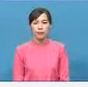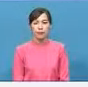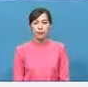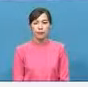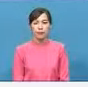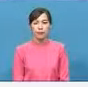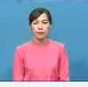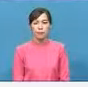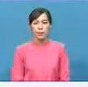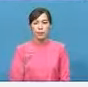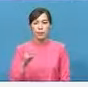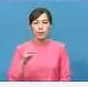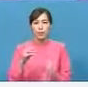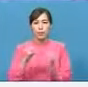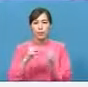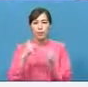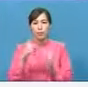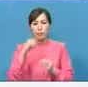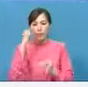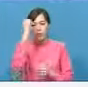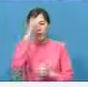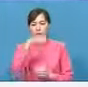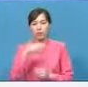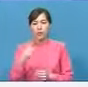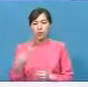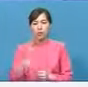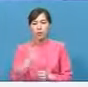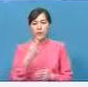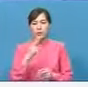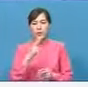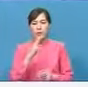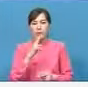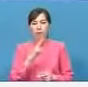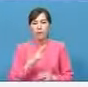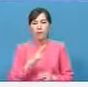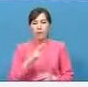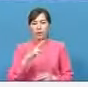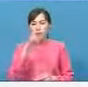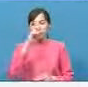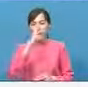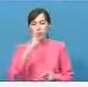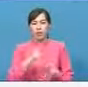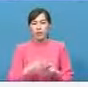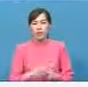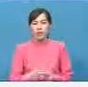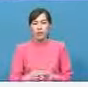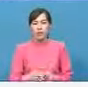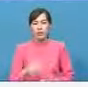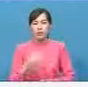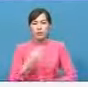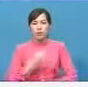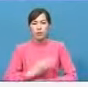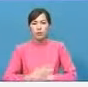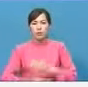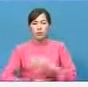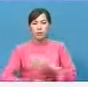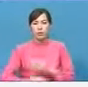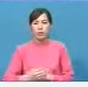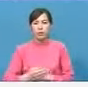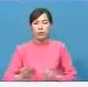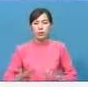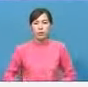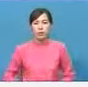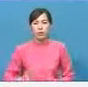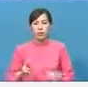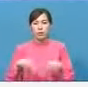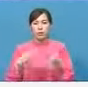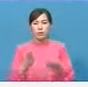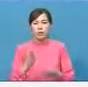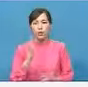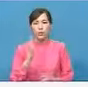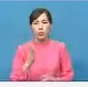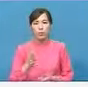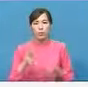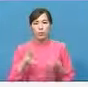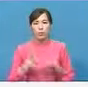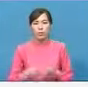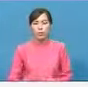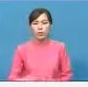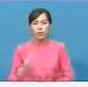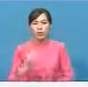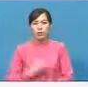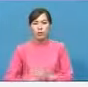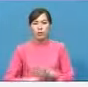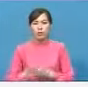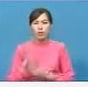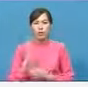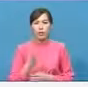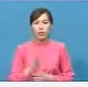Берік 11 жасқа толды, үйінің тұңғышы, бірақ тілінің мүкісі бар. Қимыл қозғалысы баяу, тағдырдың жазғаны болар, тумысы осы. Ол мүгедектер